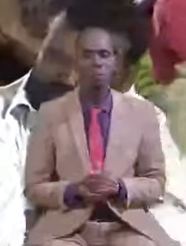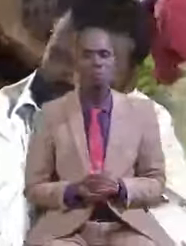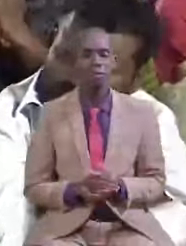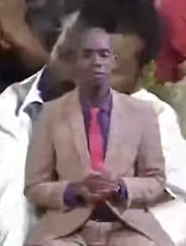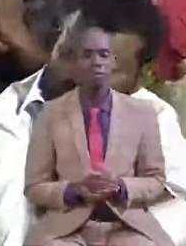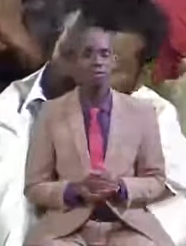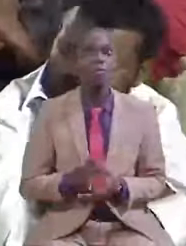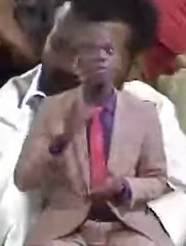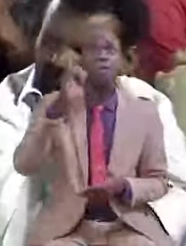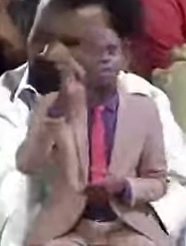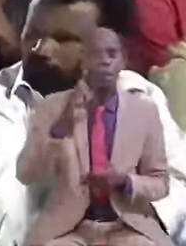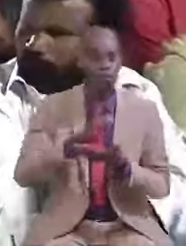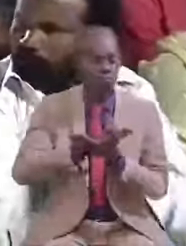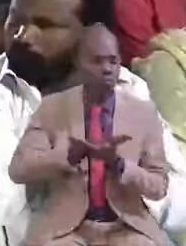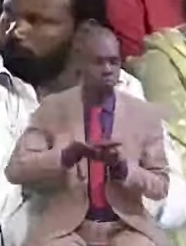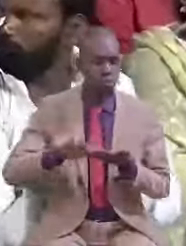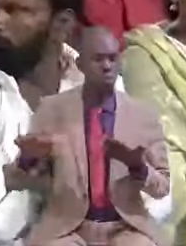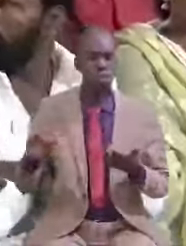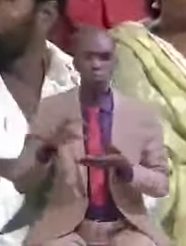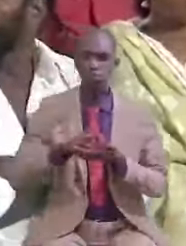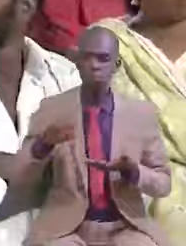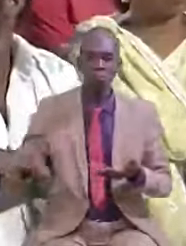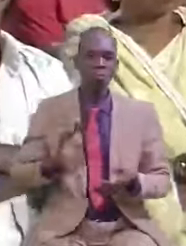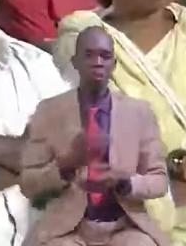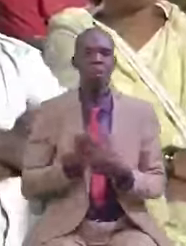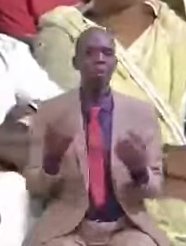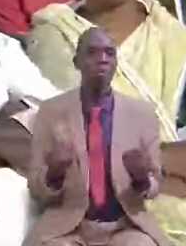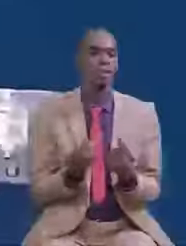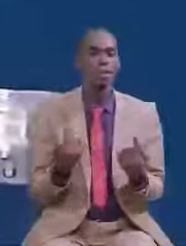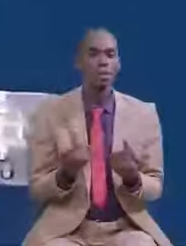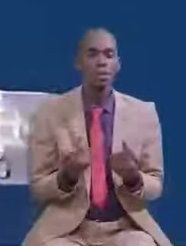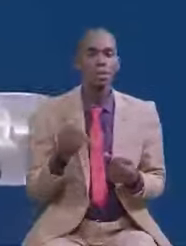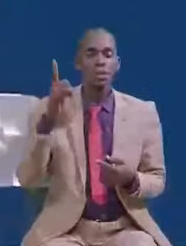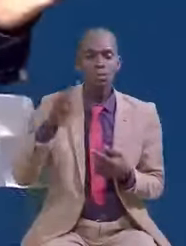Et il a purifié nos péchés. Il a ôté nos péchés.